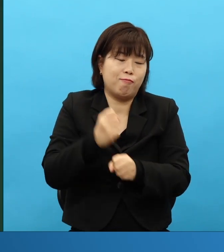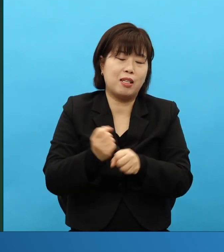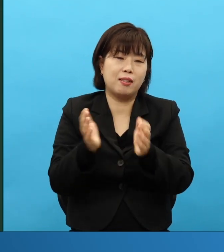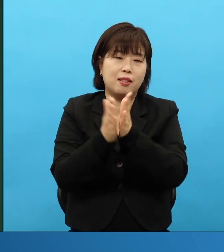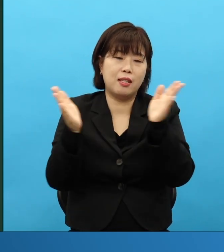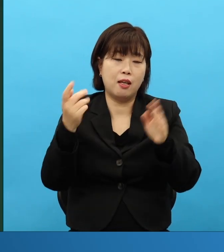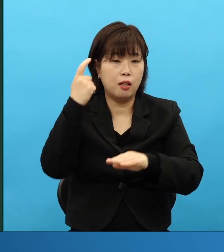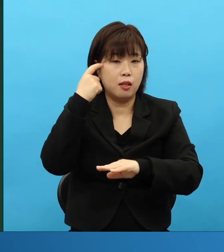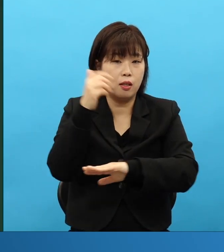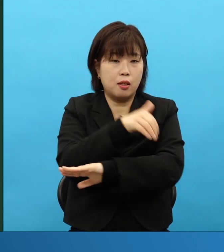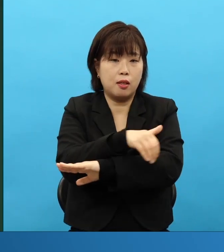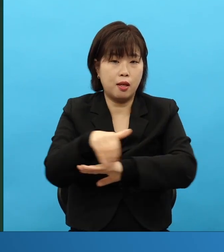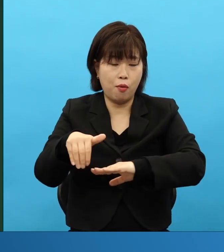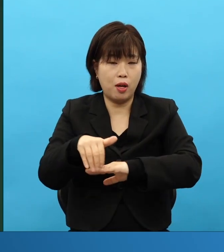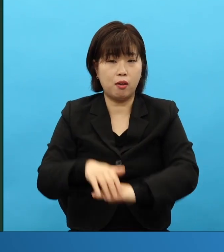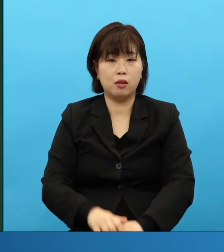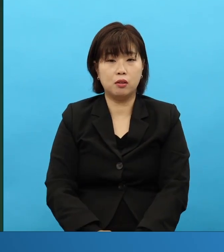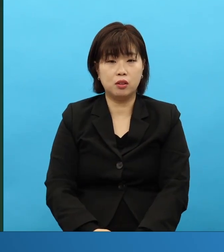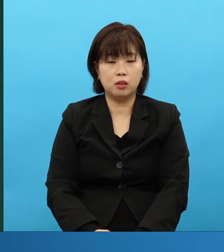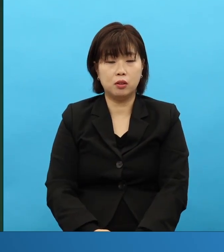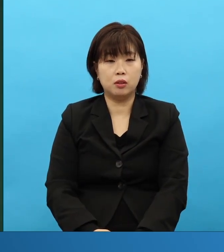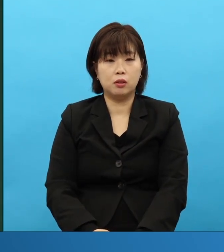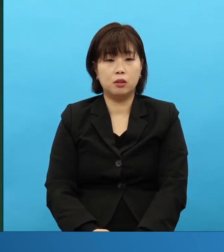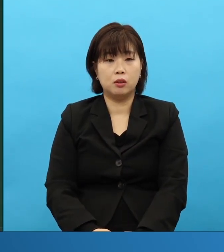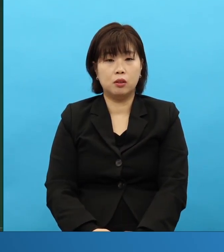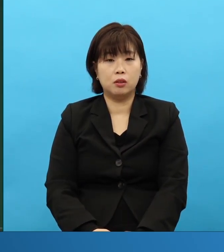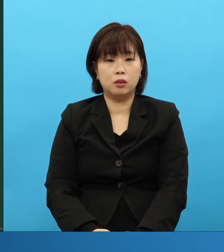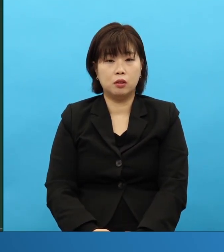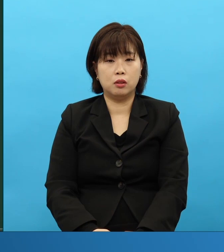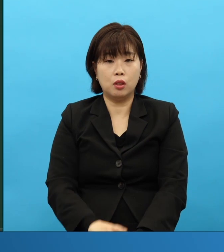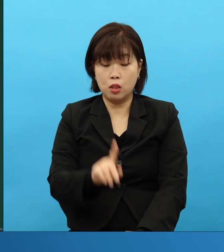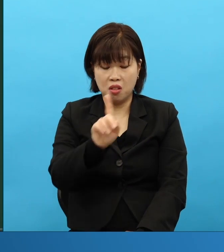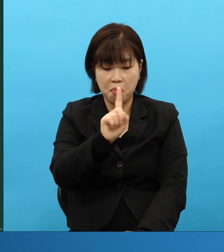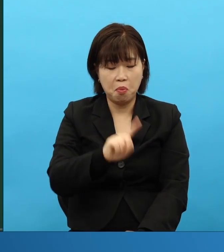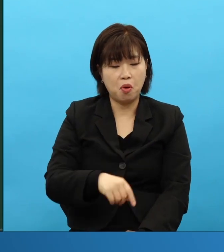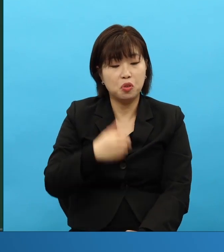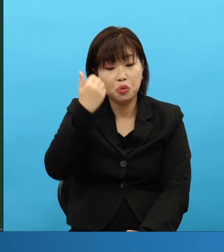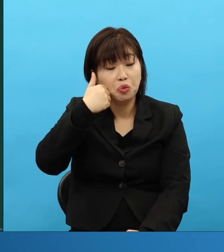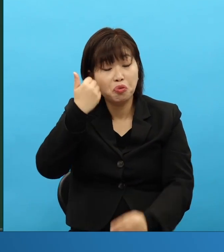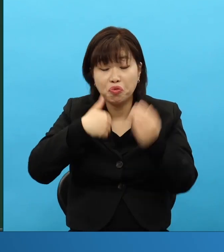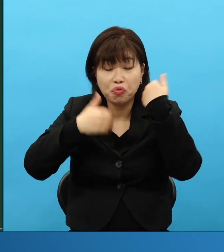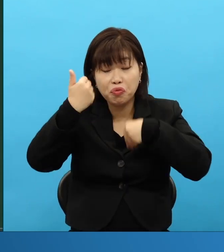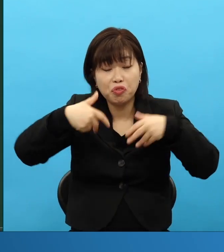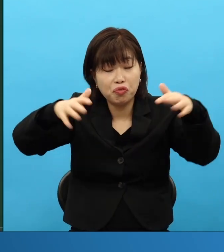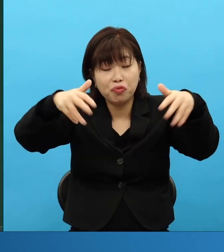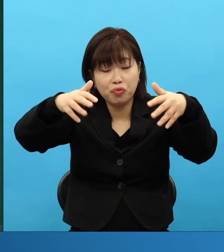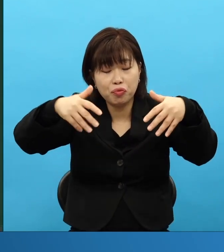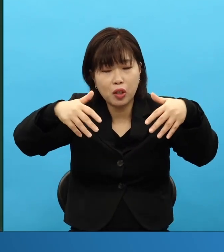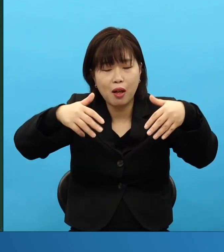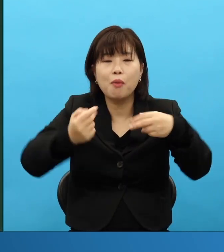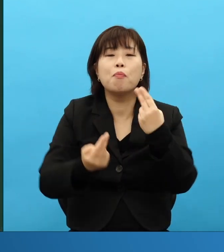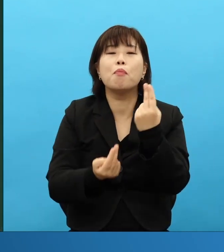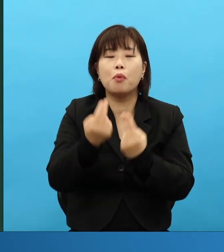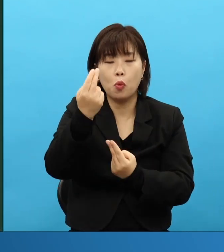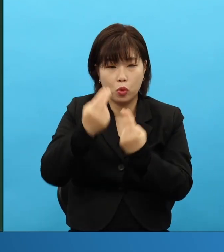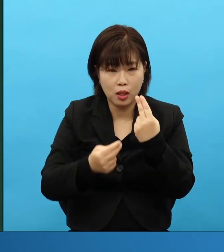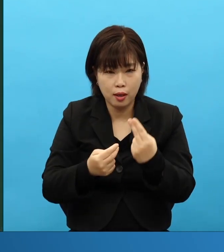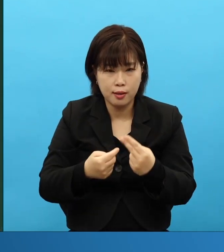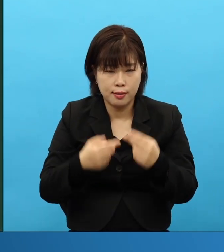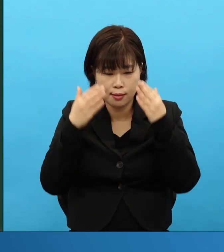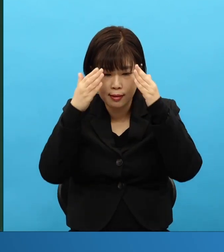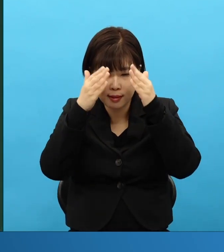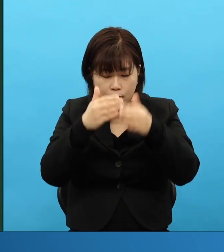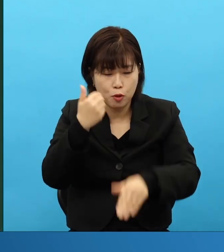the 5,000 지금처럼 tribes. 이 사람 저 사람 가면 안 돼. 이제는 같이 집중해야 돼요. We can't just have anyone go. We really need to concentrate on this. 그래서 막